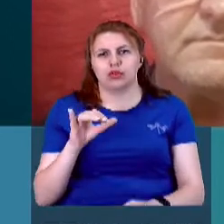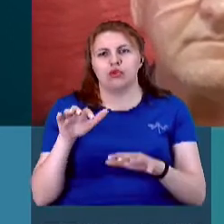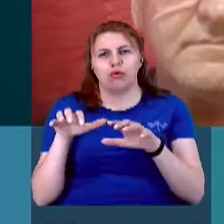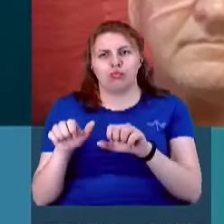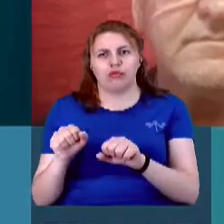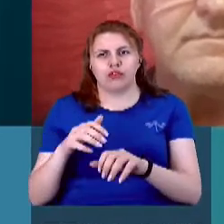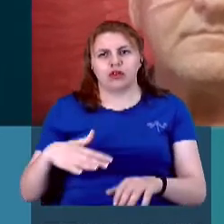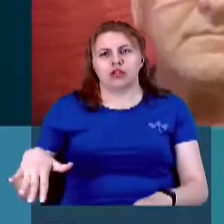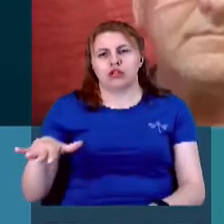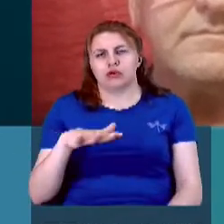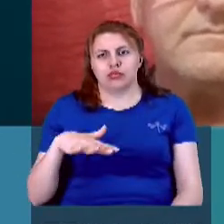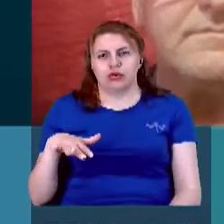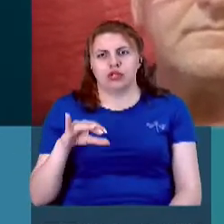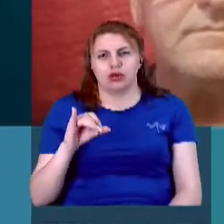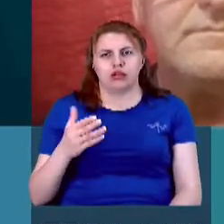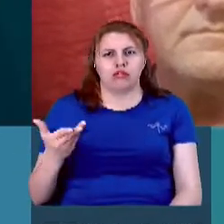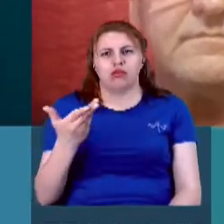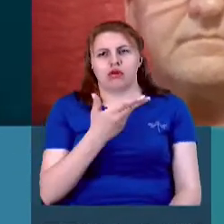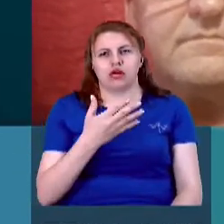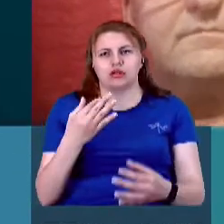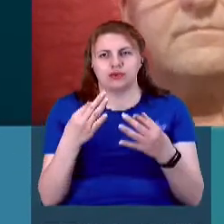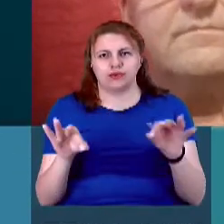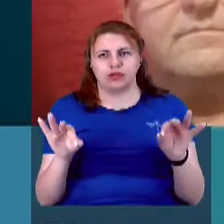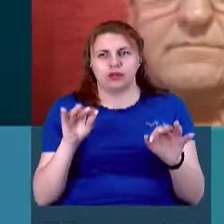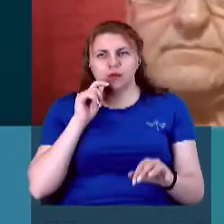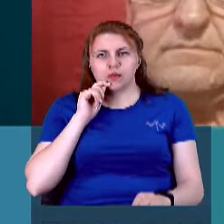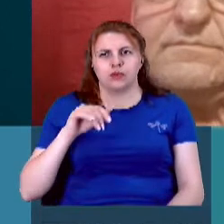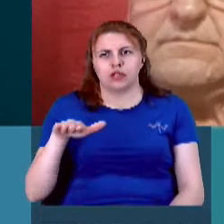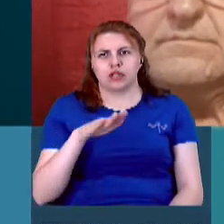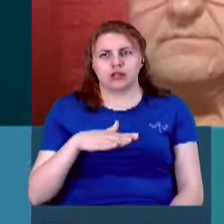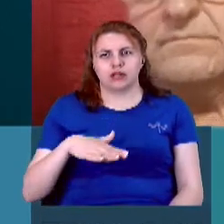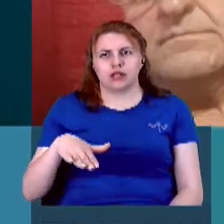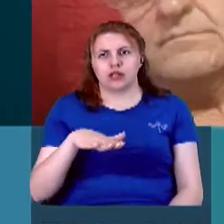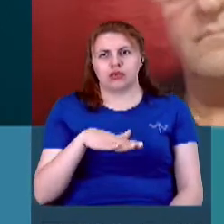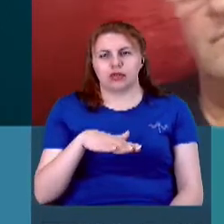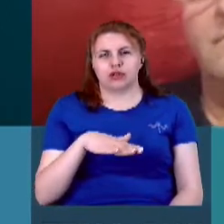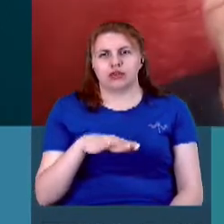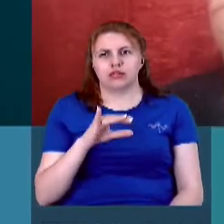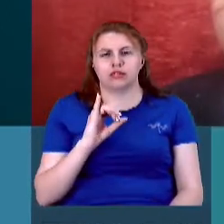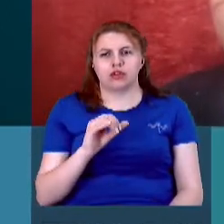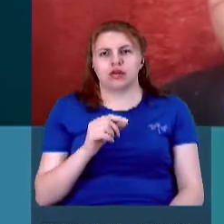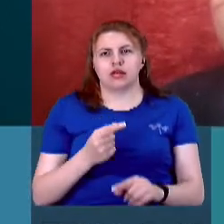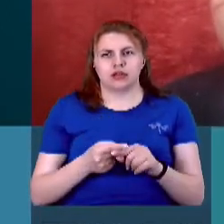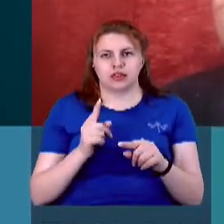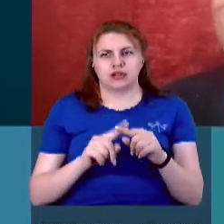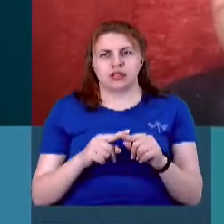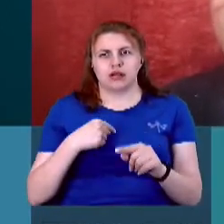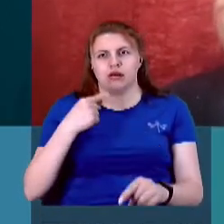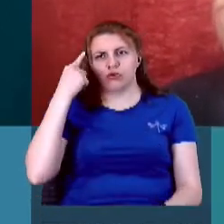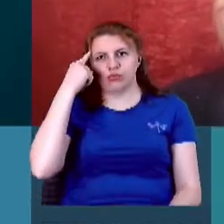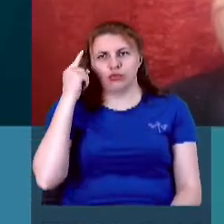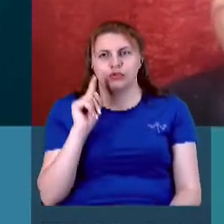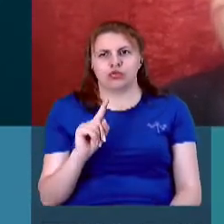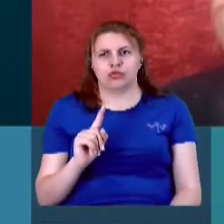окупованих територій, і наших вільних українських територій. І саме за це, я вважаю,